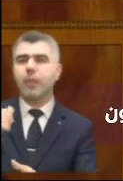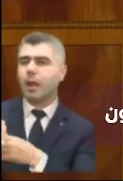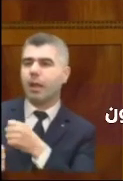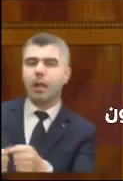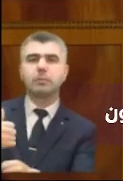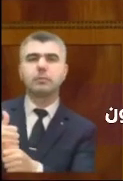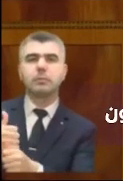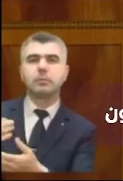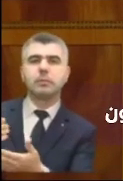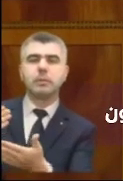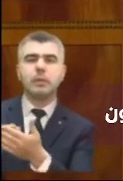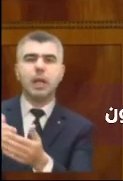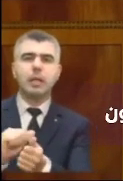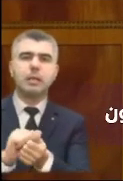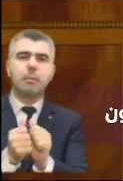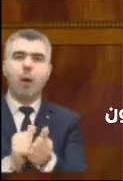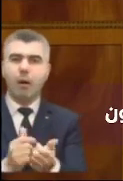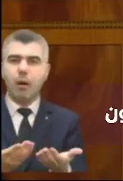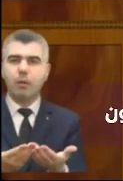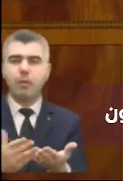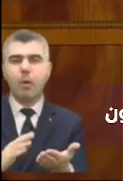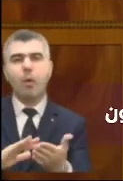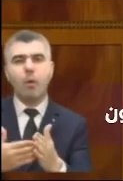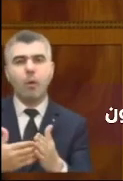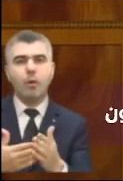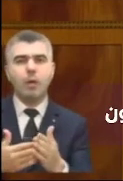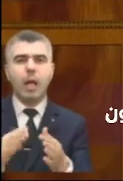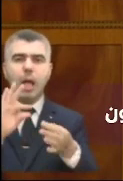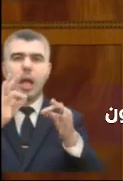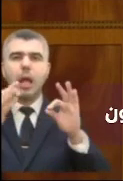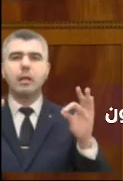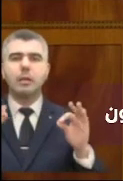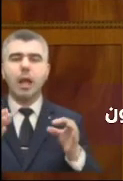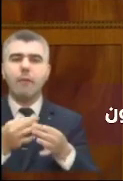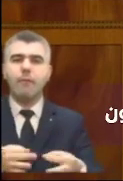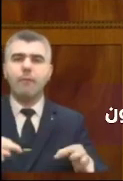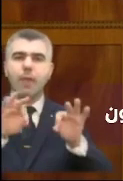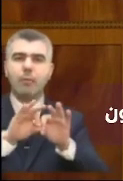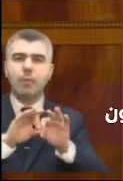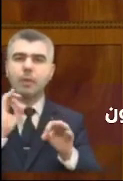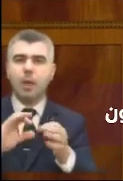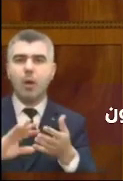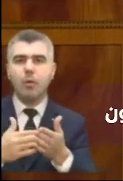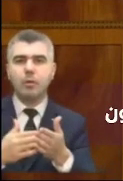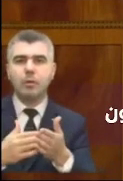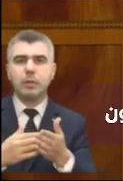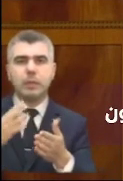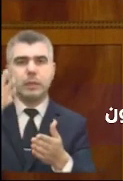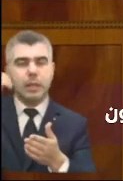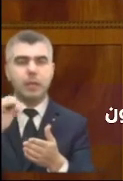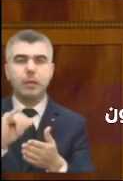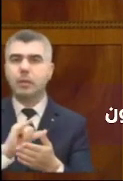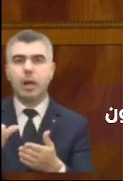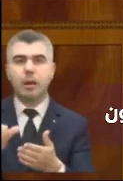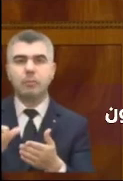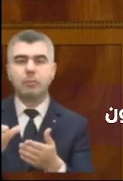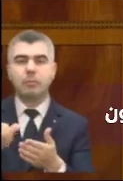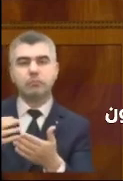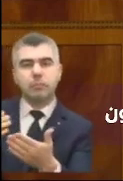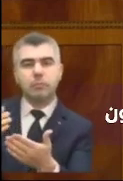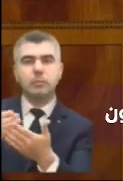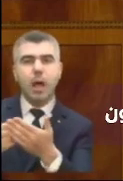من المنتخبين والرواد الأعمال والرياضيين من خلال أسمائهم وقيم الروحية كل